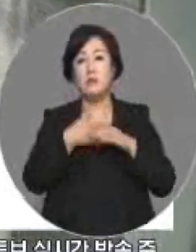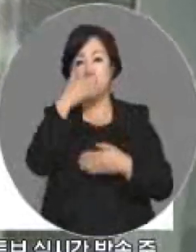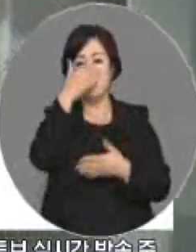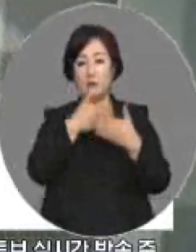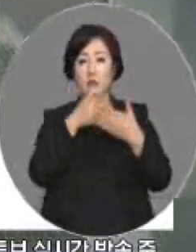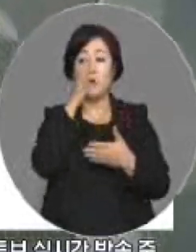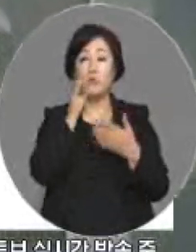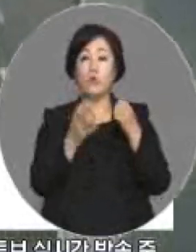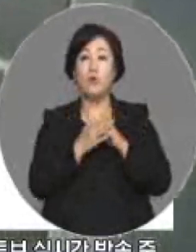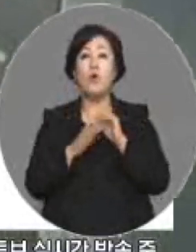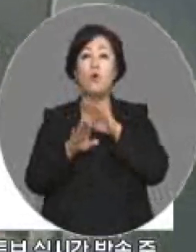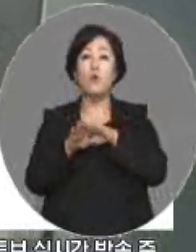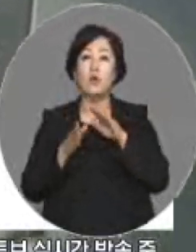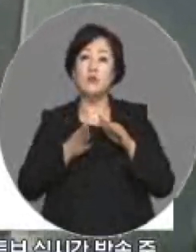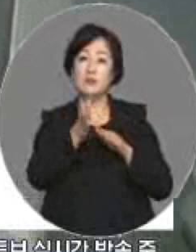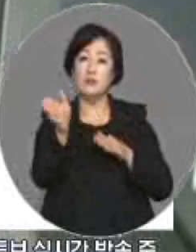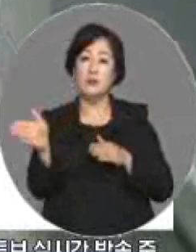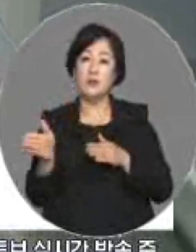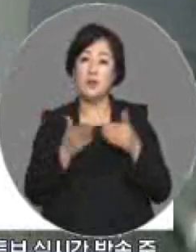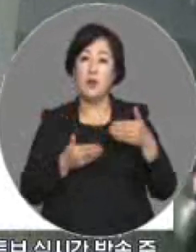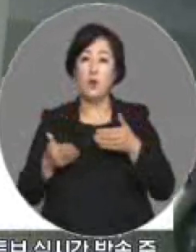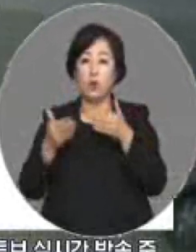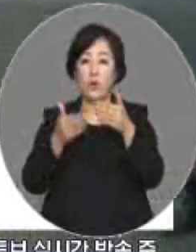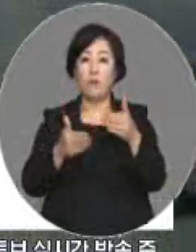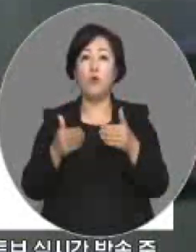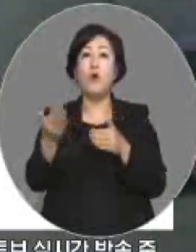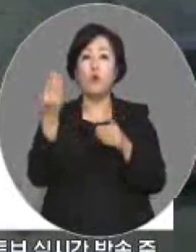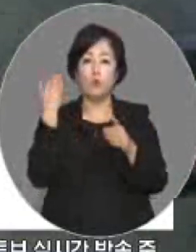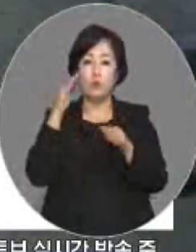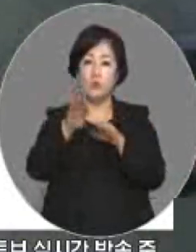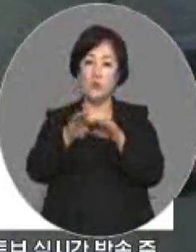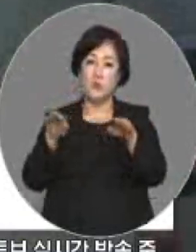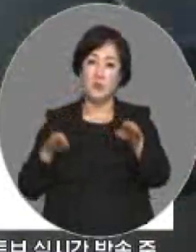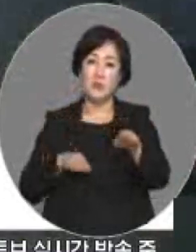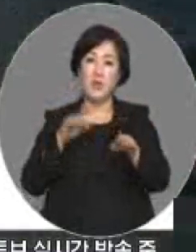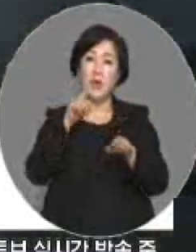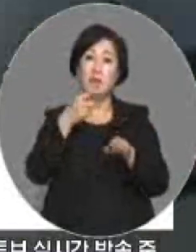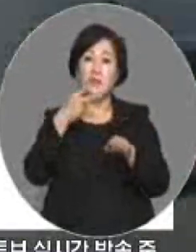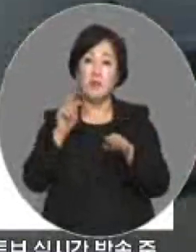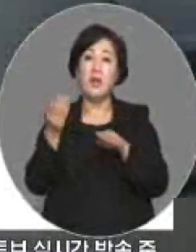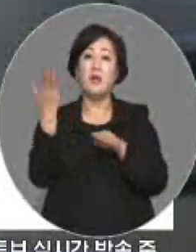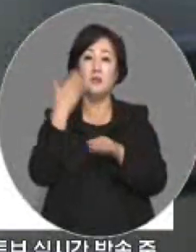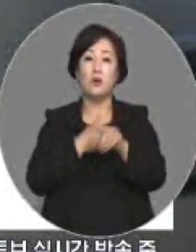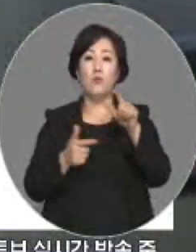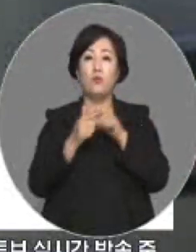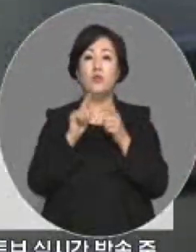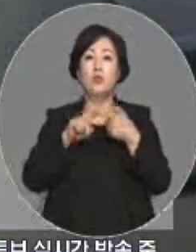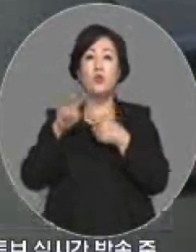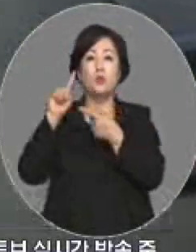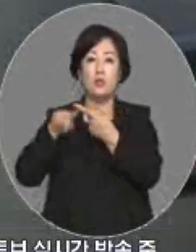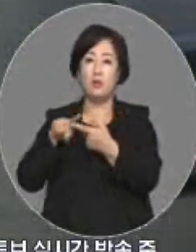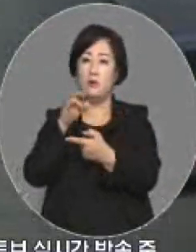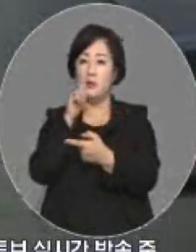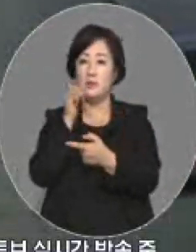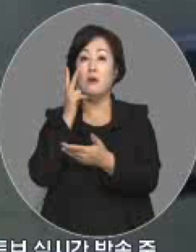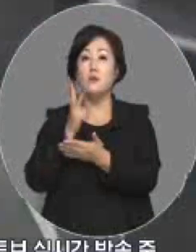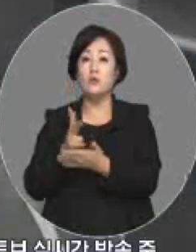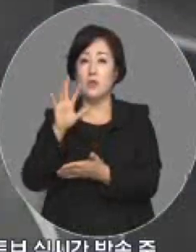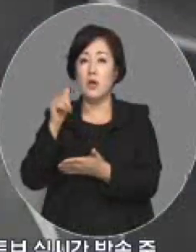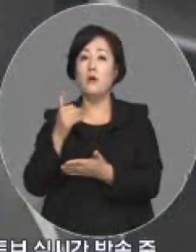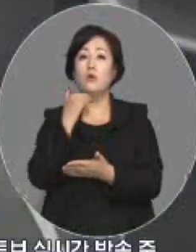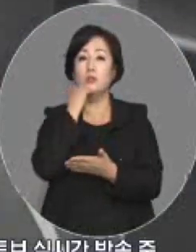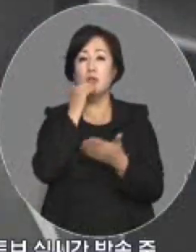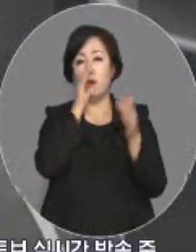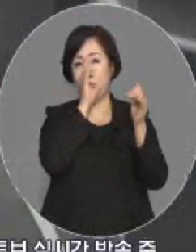우회전 으로 골목길을 들어와 급하게 후 지난 뒤 차량 1대를 보내고 선 골목 귀퉁이 정차 에 영성을 지켜봅니다